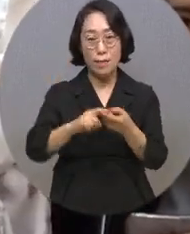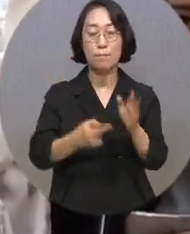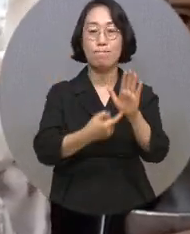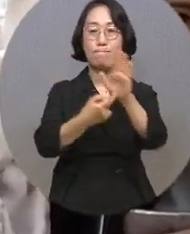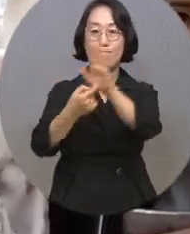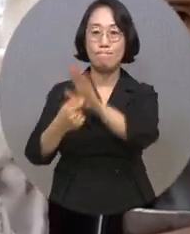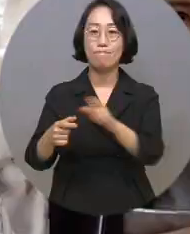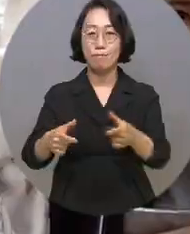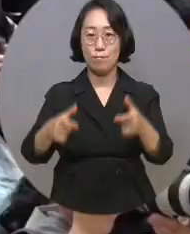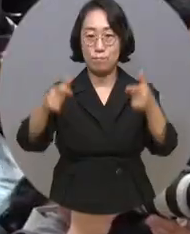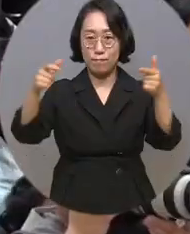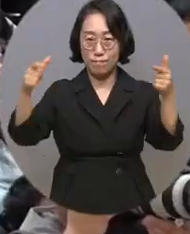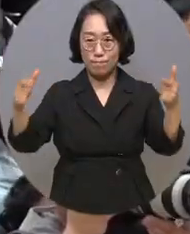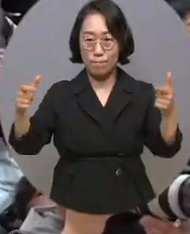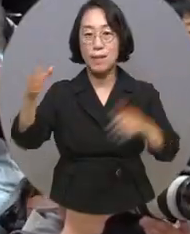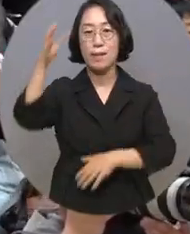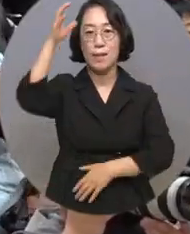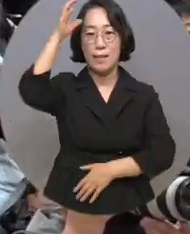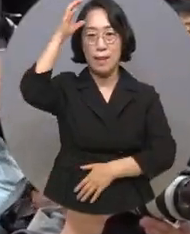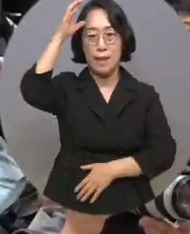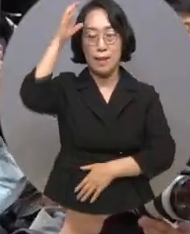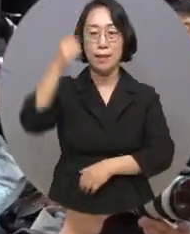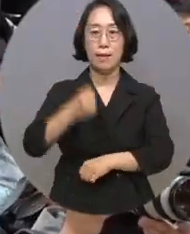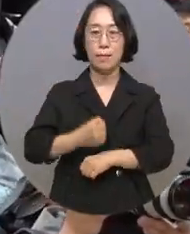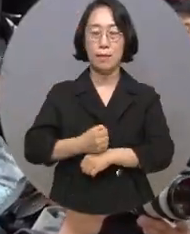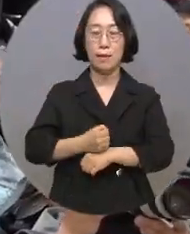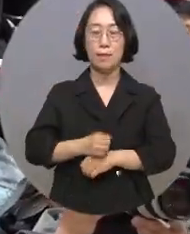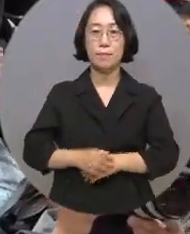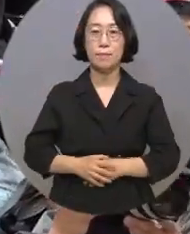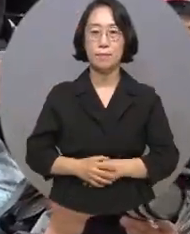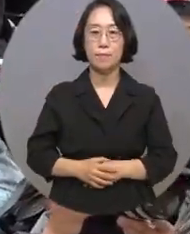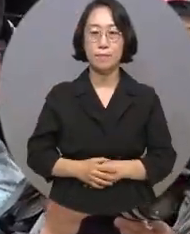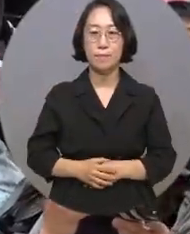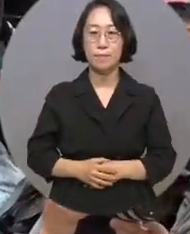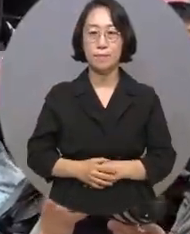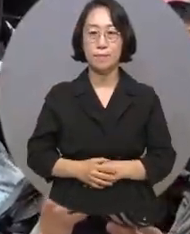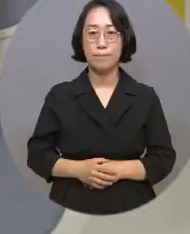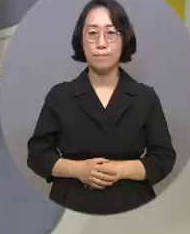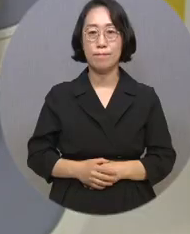것으로 기대됩니다. 복지TV 전북 방송 장유진입니다.